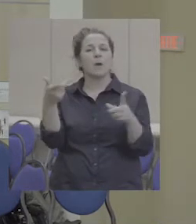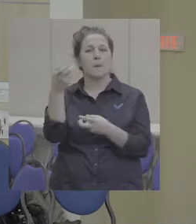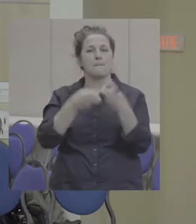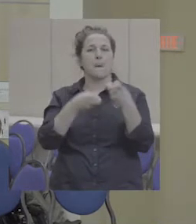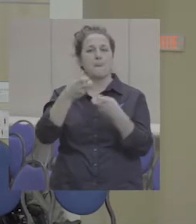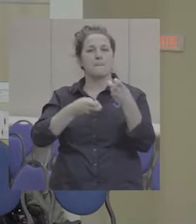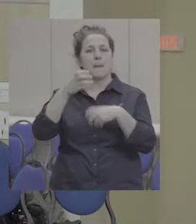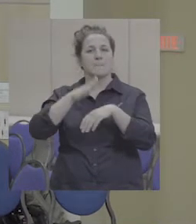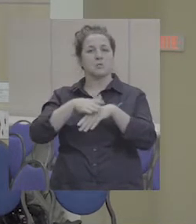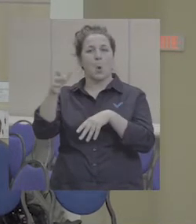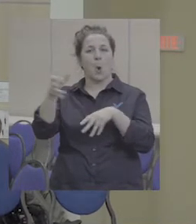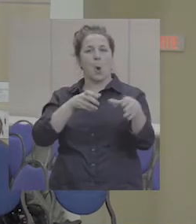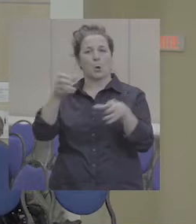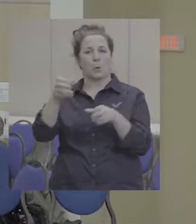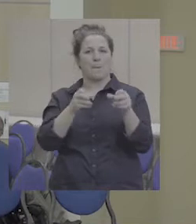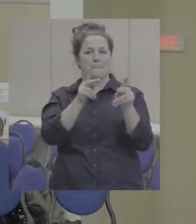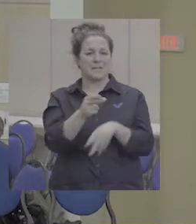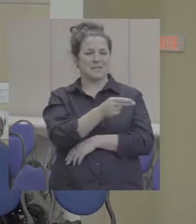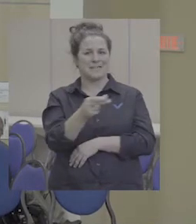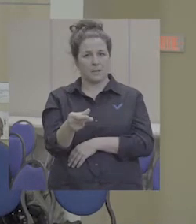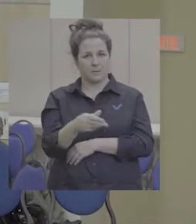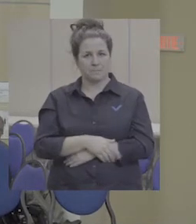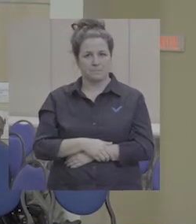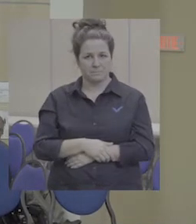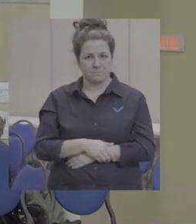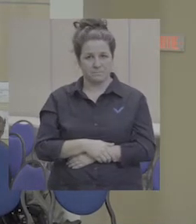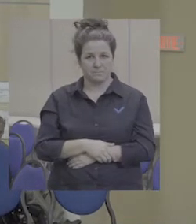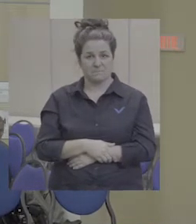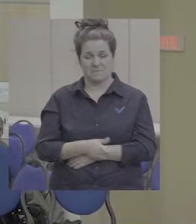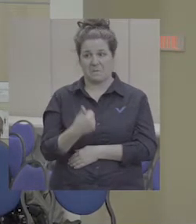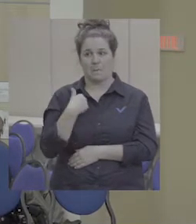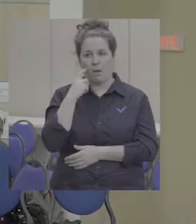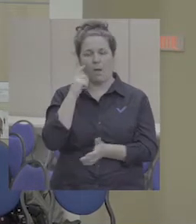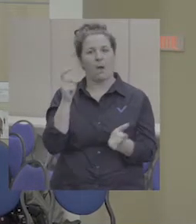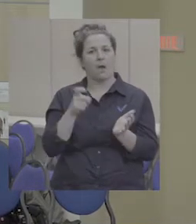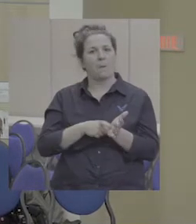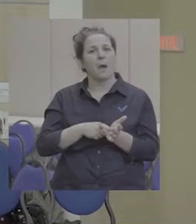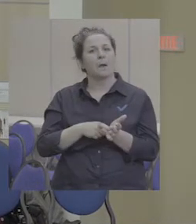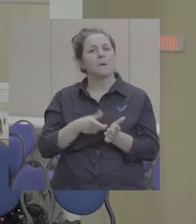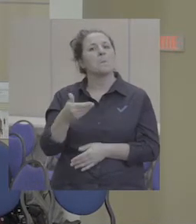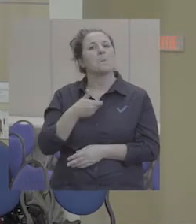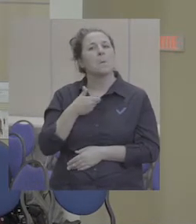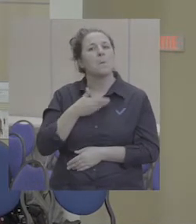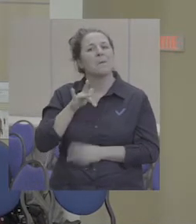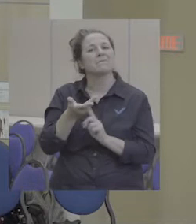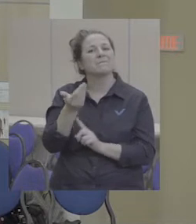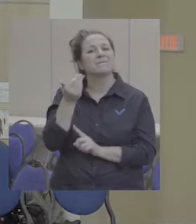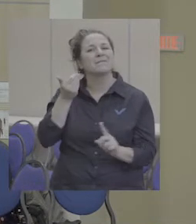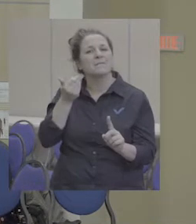de recrutement des personnes handicapées. Et je m'en suis rendu compte parce que j'étais, à ce